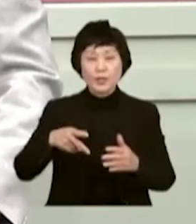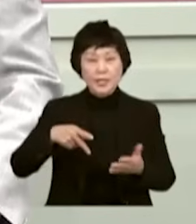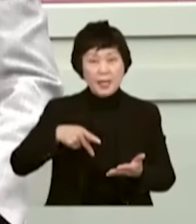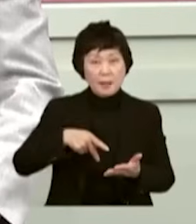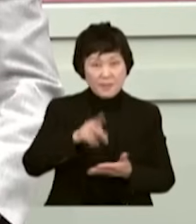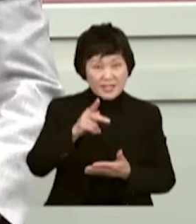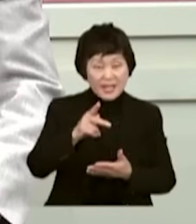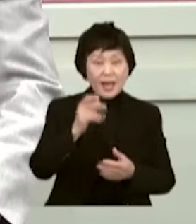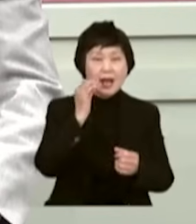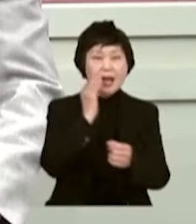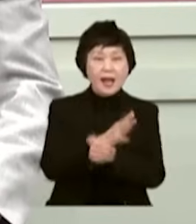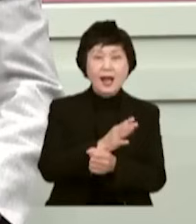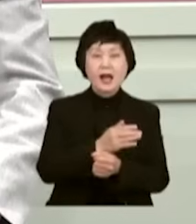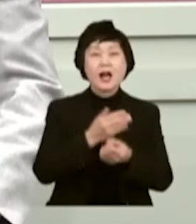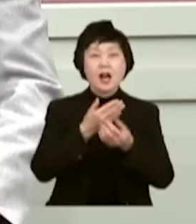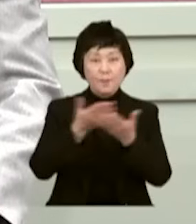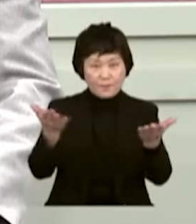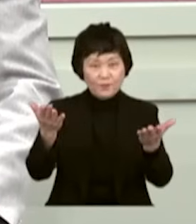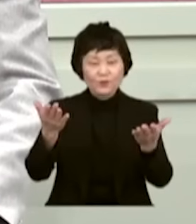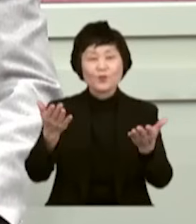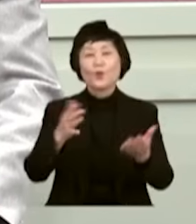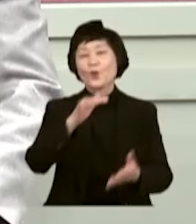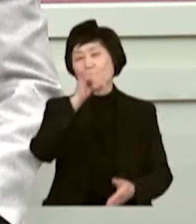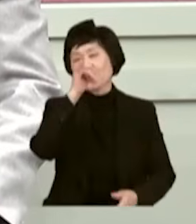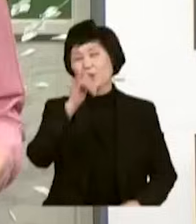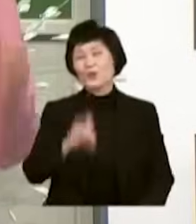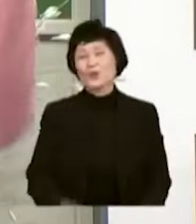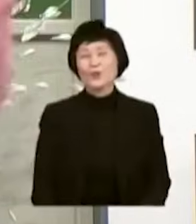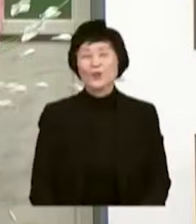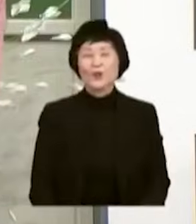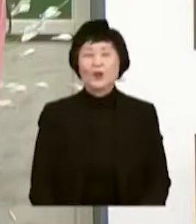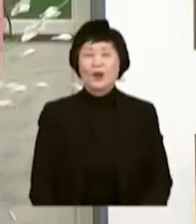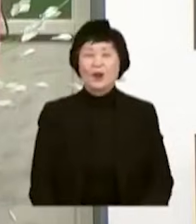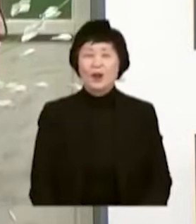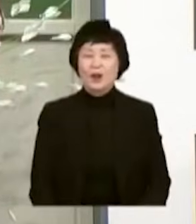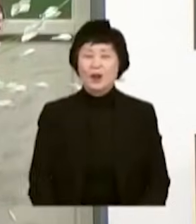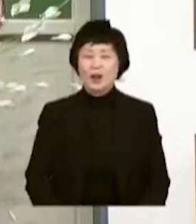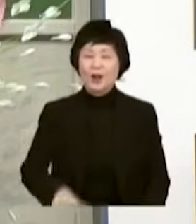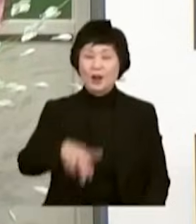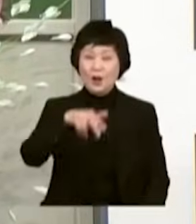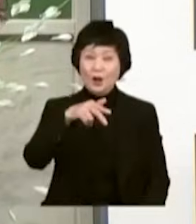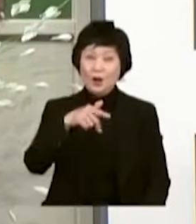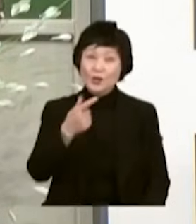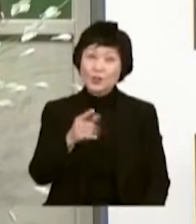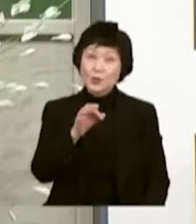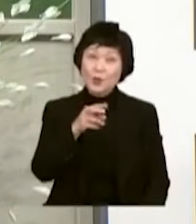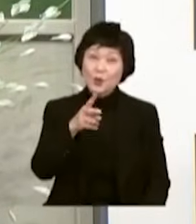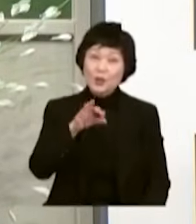했죠. 예, 목사님을 위해서 많이 기도해달라고 제가. 그러니까 조용구 씨 보세요. 지금